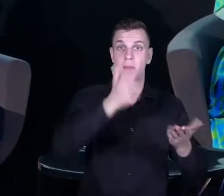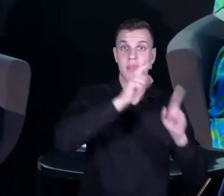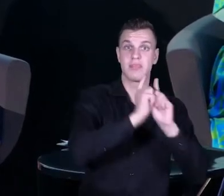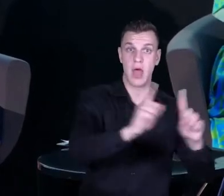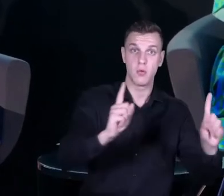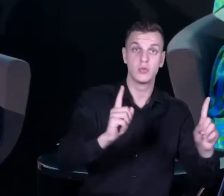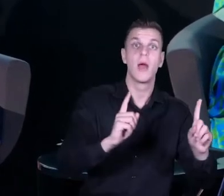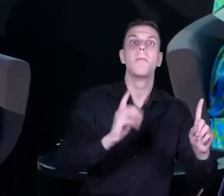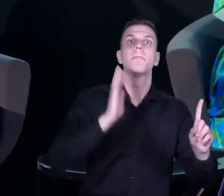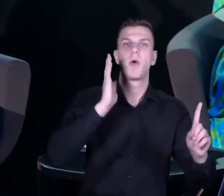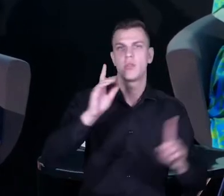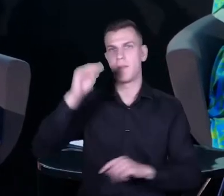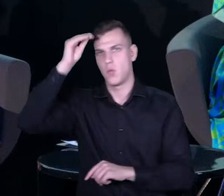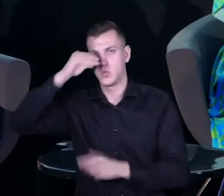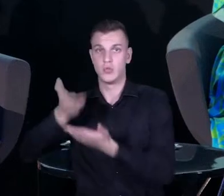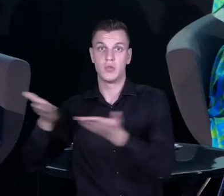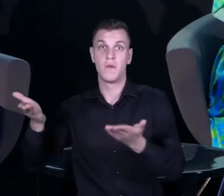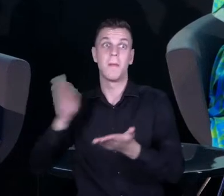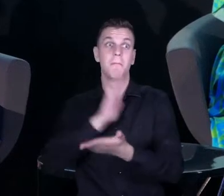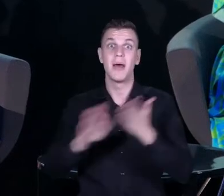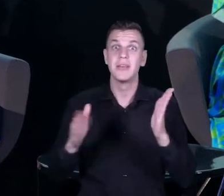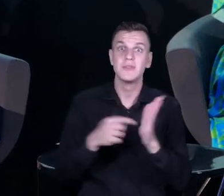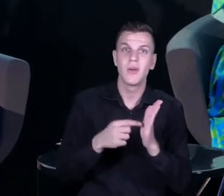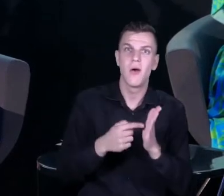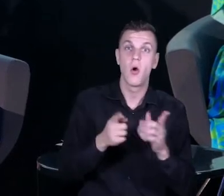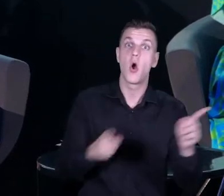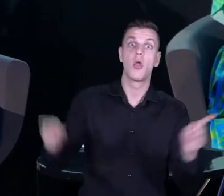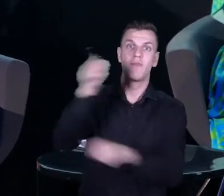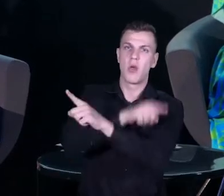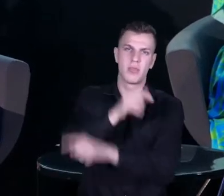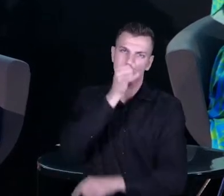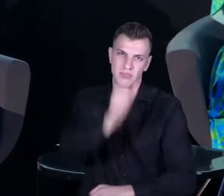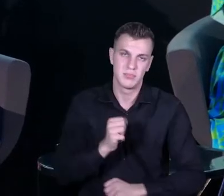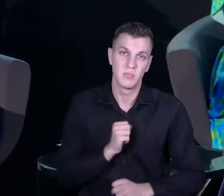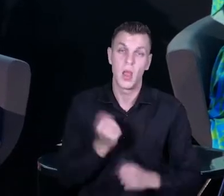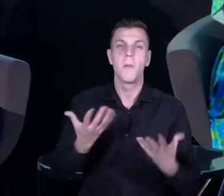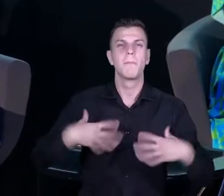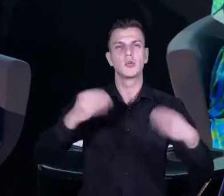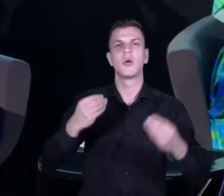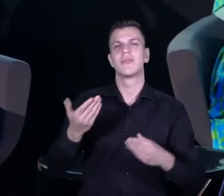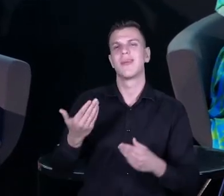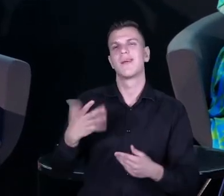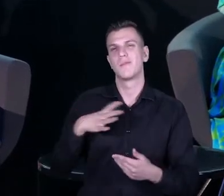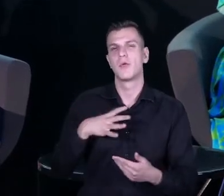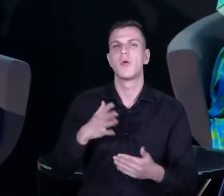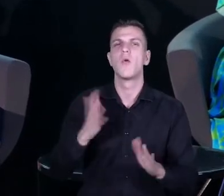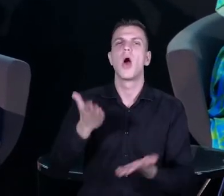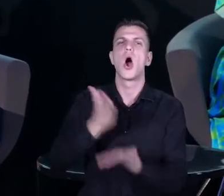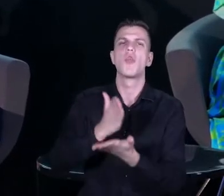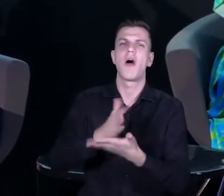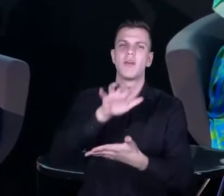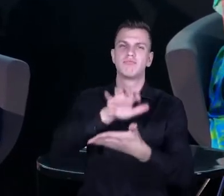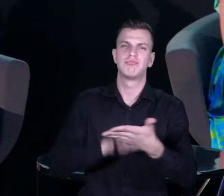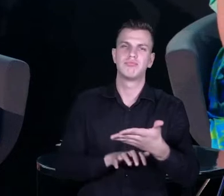tworzyć zadań interdyscyplinarnych. Na początku korzystaliśmy z gotowców, które były przygotowane w ramach